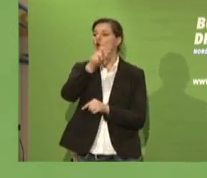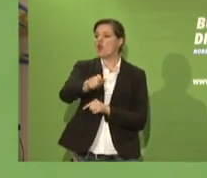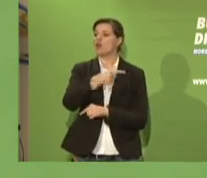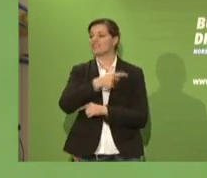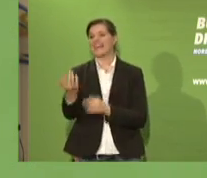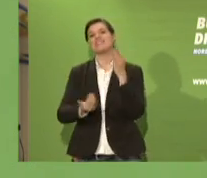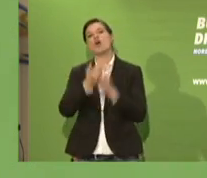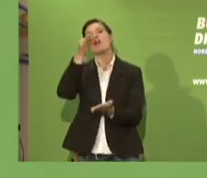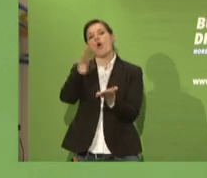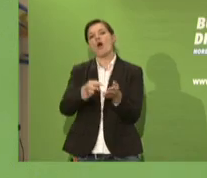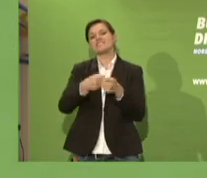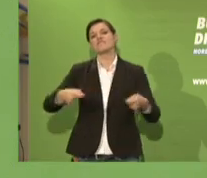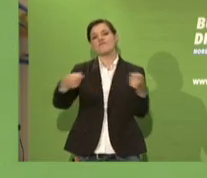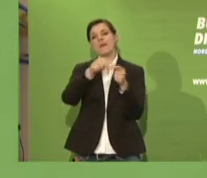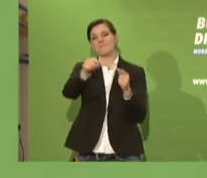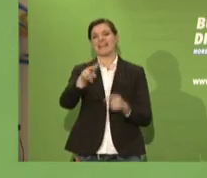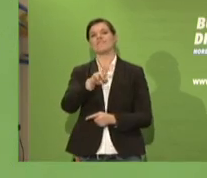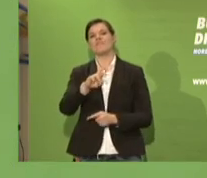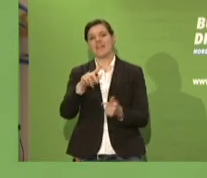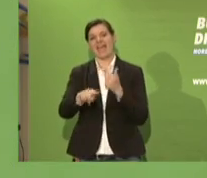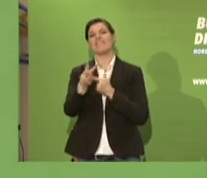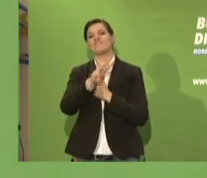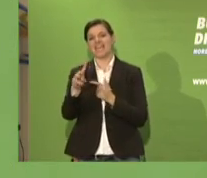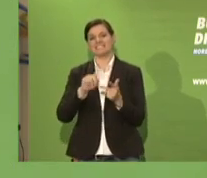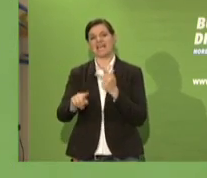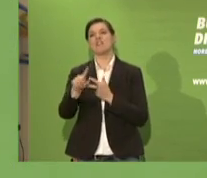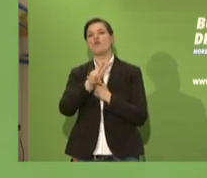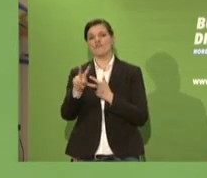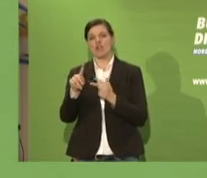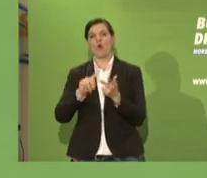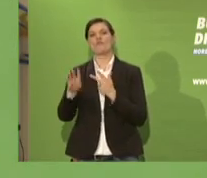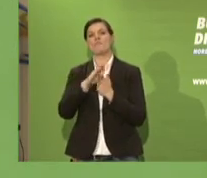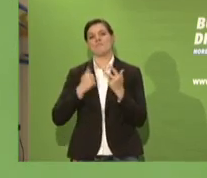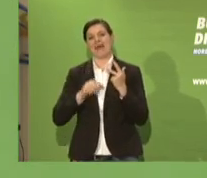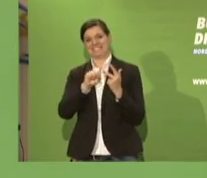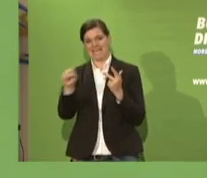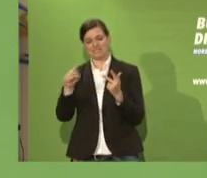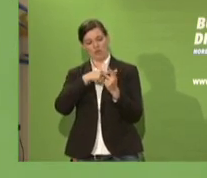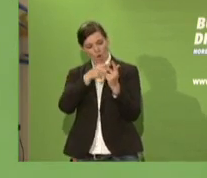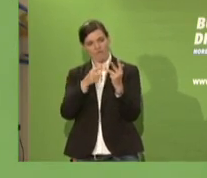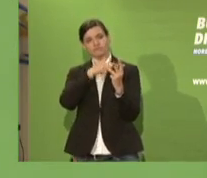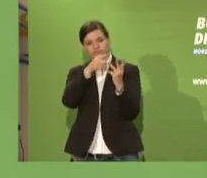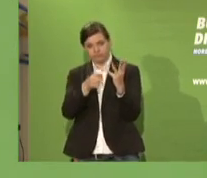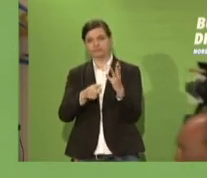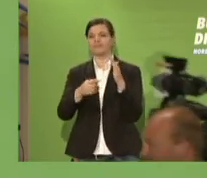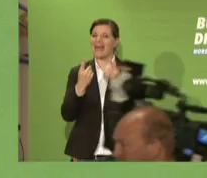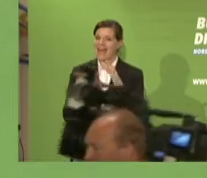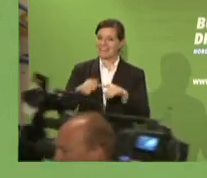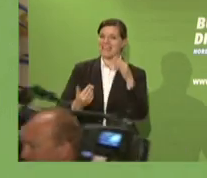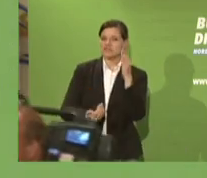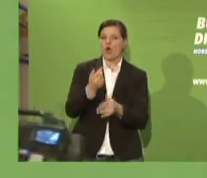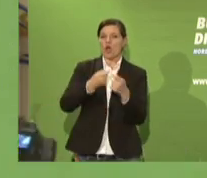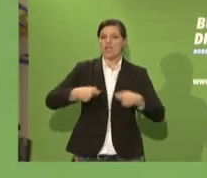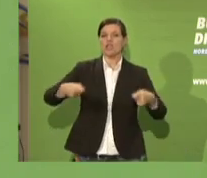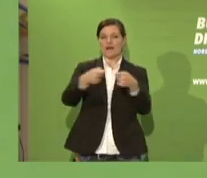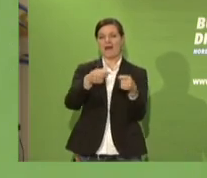neuen Ortsverbänden in Werl, in Weeze, in Hövelhof, in Bad Sassendorf und an all die anderen neuen Ortsverbände, die